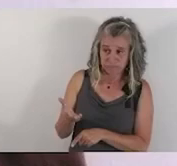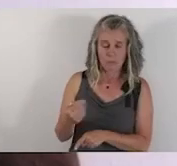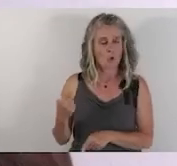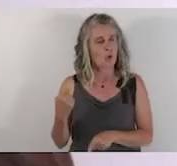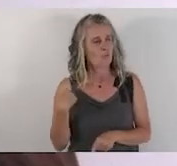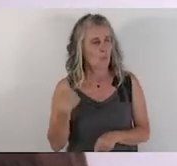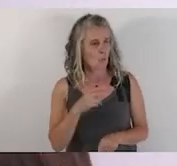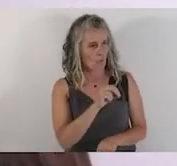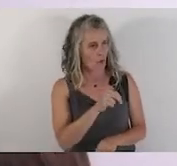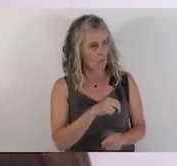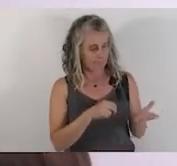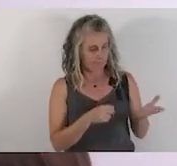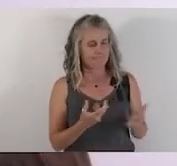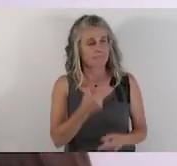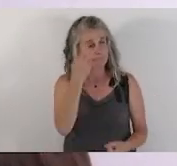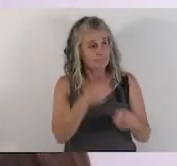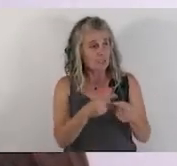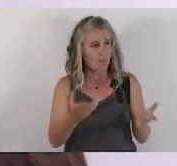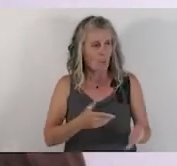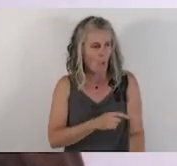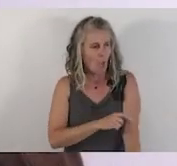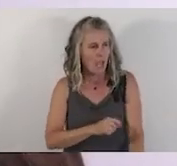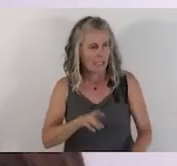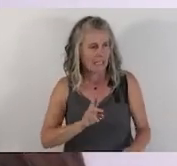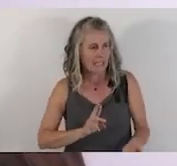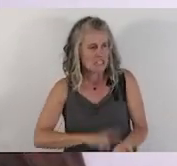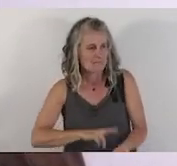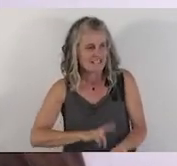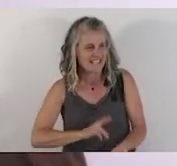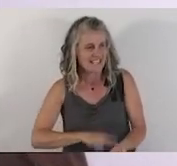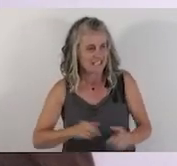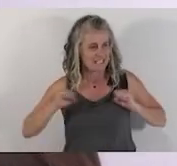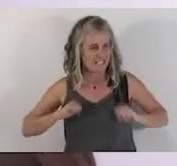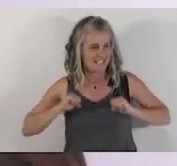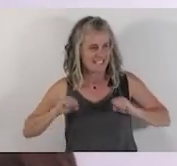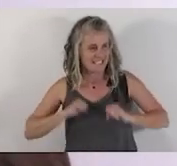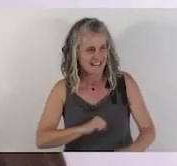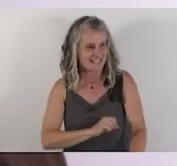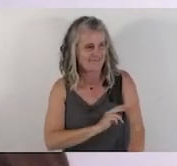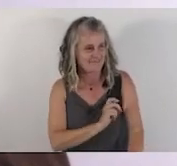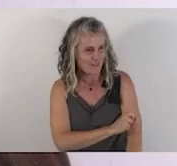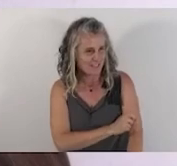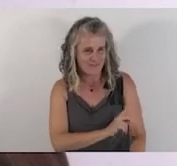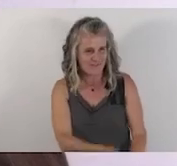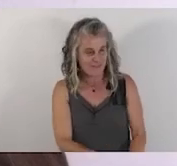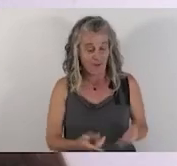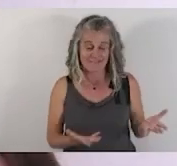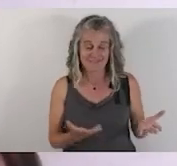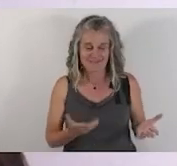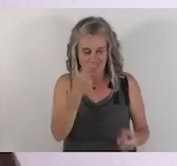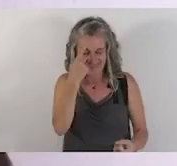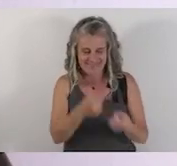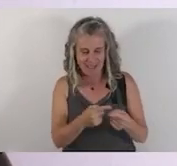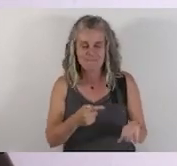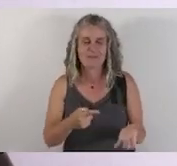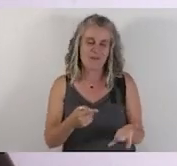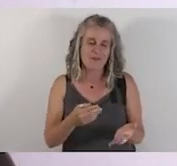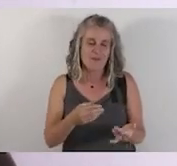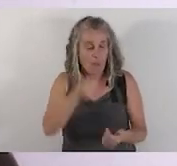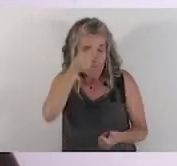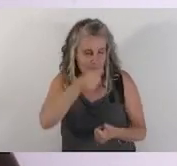il ne s'agit toujours pas de gymnastique rythmique et sportive, mais cette fois-ci de mémoire, puisque je suis adjointe à la culture et aux